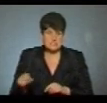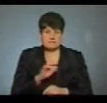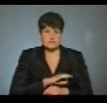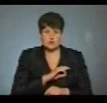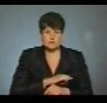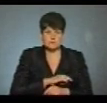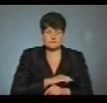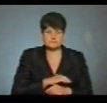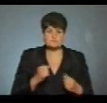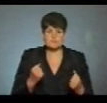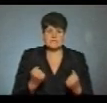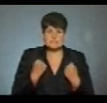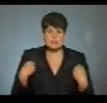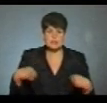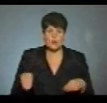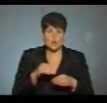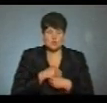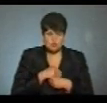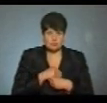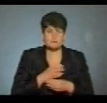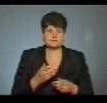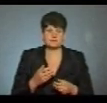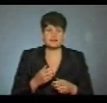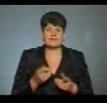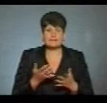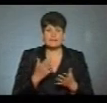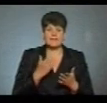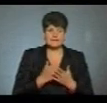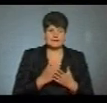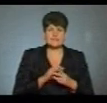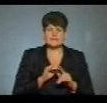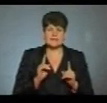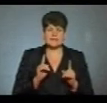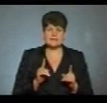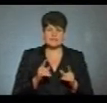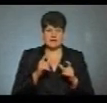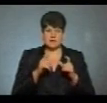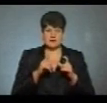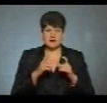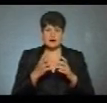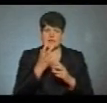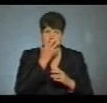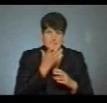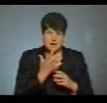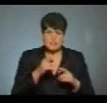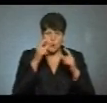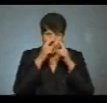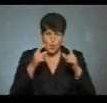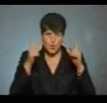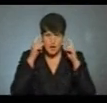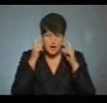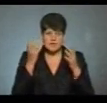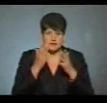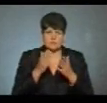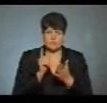звані захисні костюми, в яких використовується не тільки, навіть не маска, а респіратор, а навіть окуляри, які